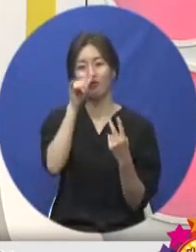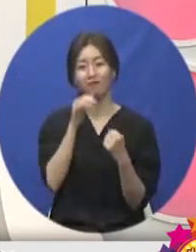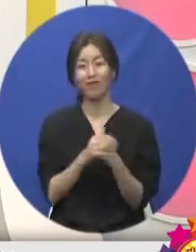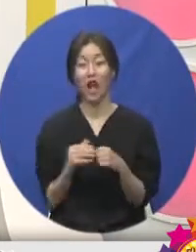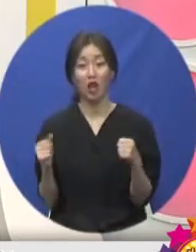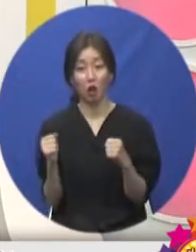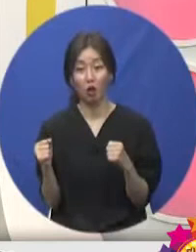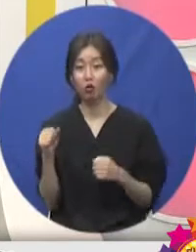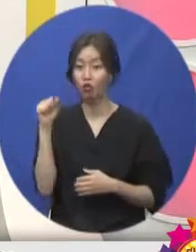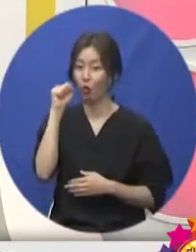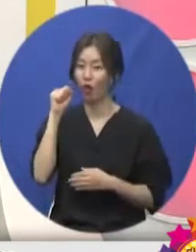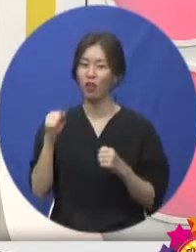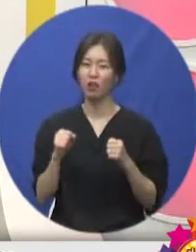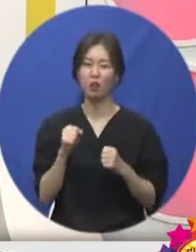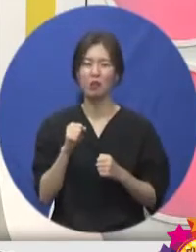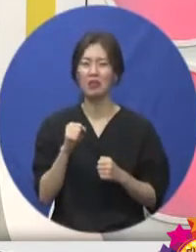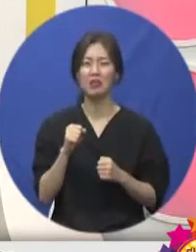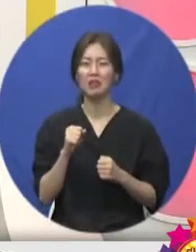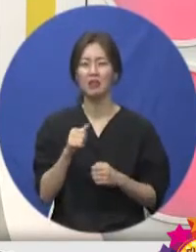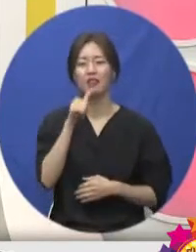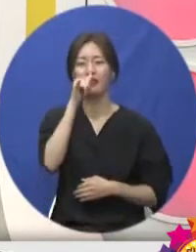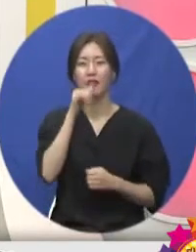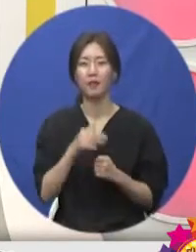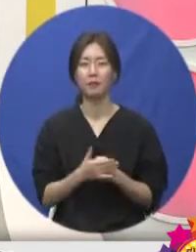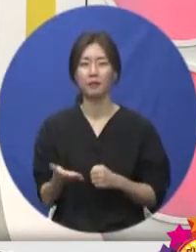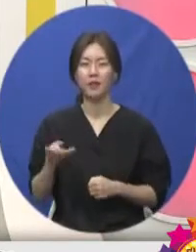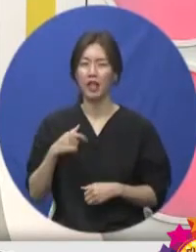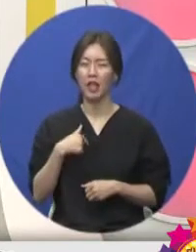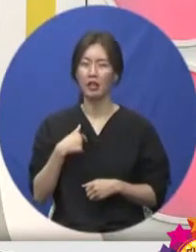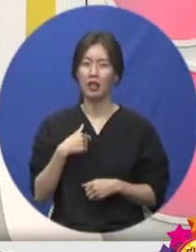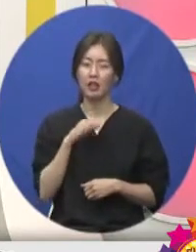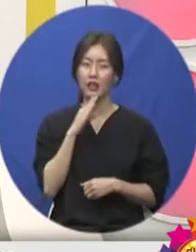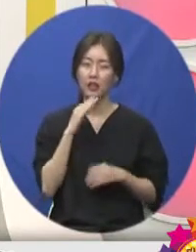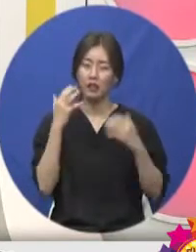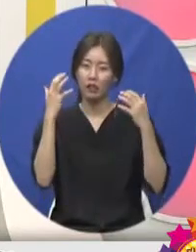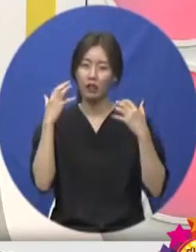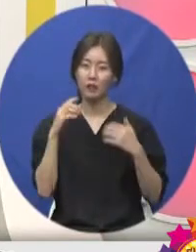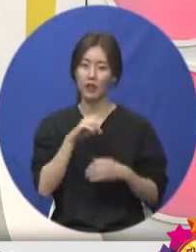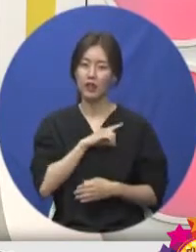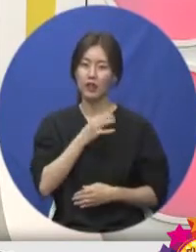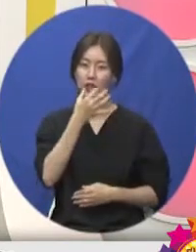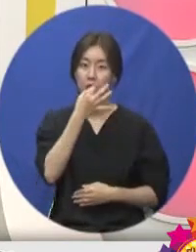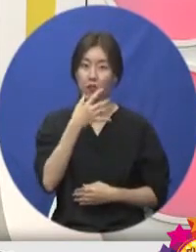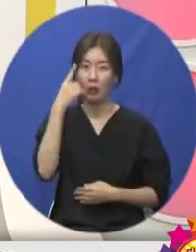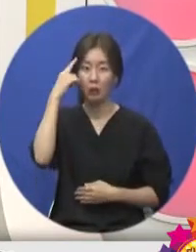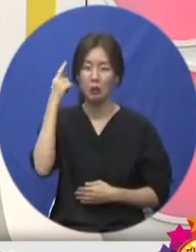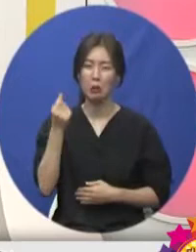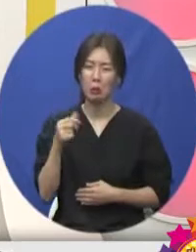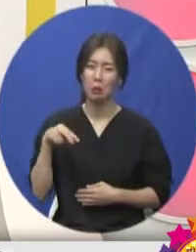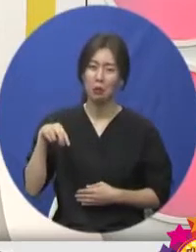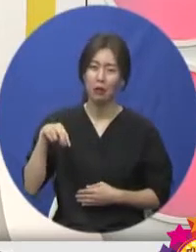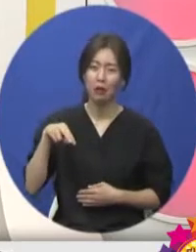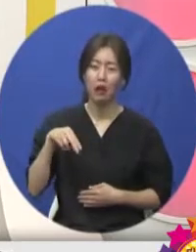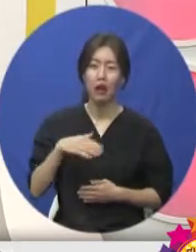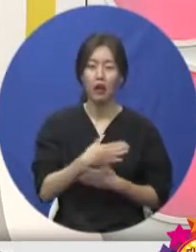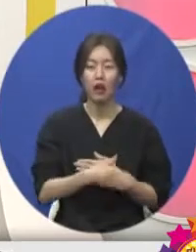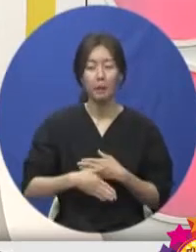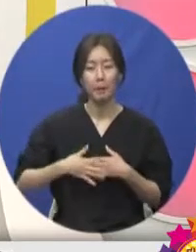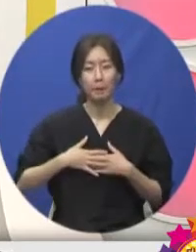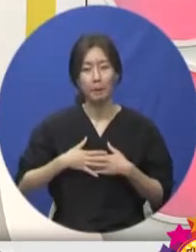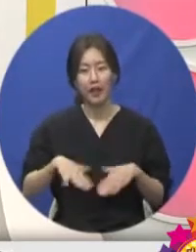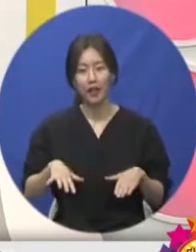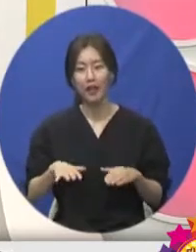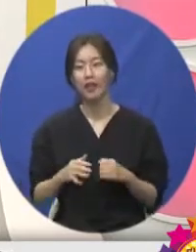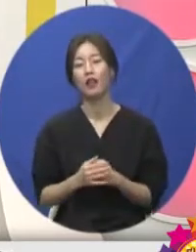견딘 사람이 있고 이러더라고. 근데 저도 여름이 가장 곤욕스러워요. 왜냐하면 여름에 조금만 해도 지치고 다 못 견뎌요. 근데